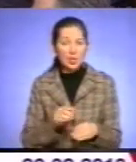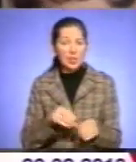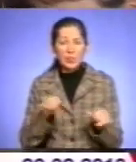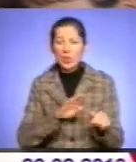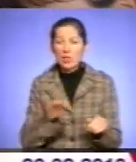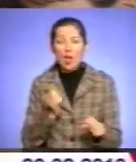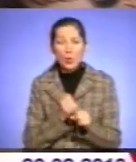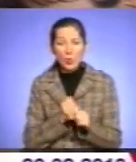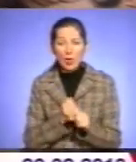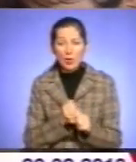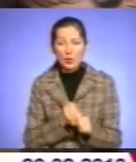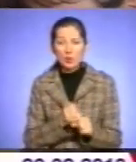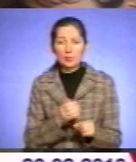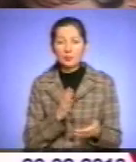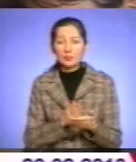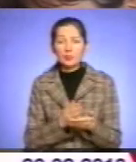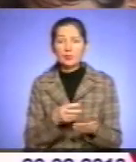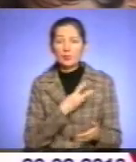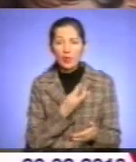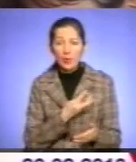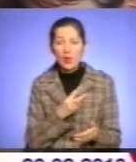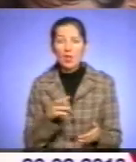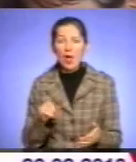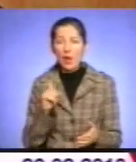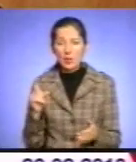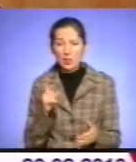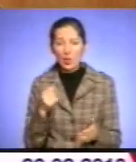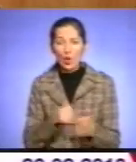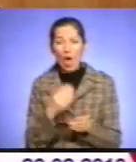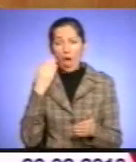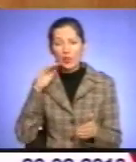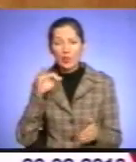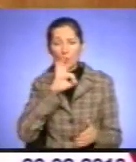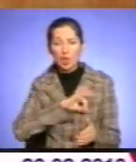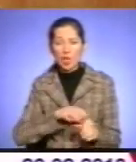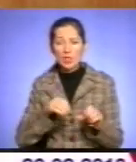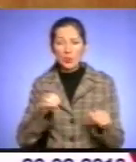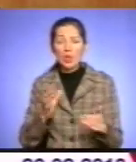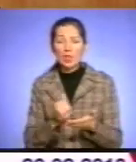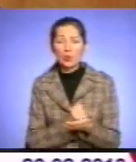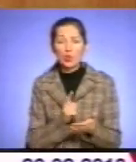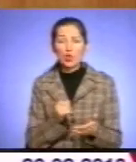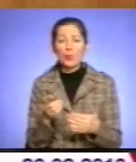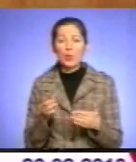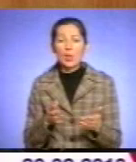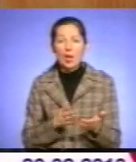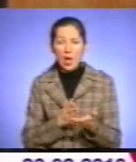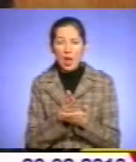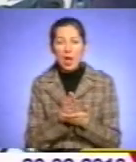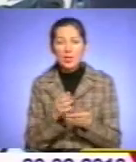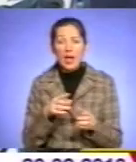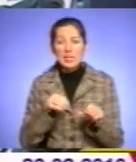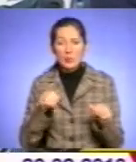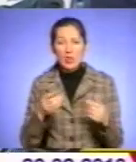реформи є стимулювання власників до ефективного використання земельних ресурсів. Та для того, щоб трансформація земельних відносин в Україні